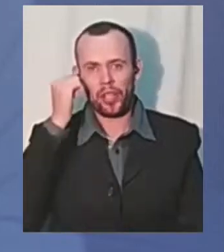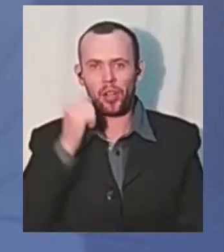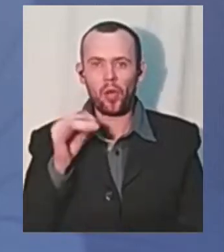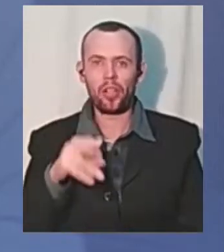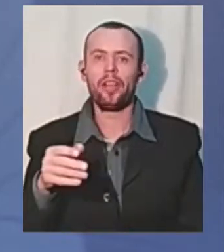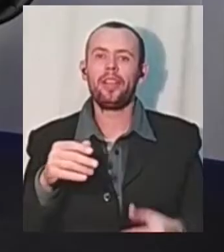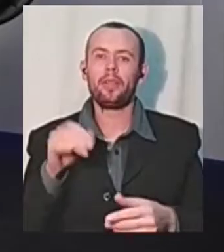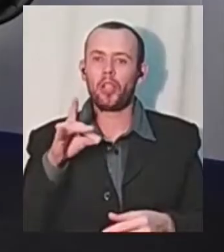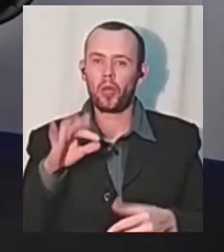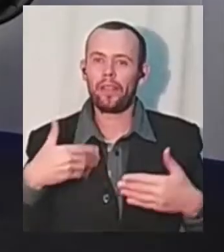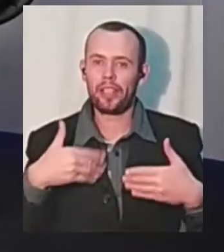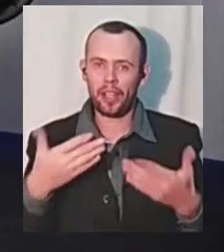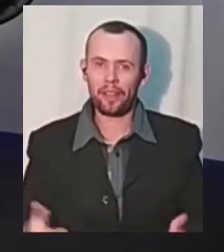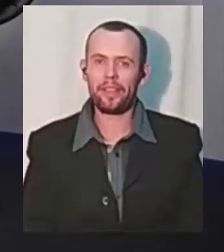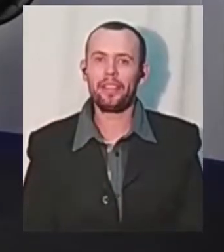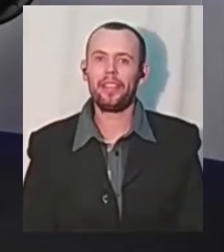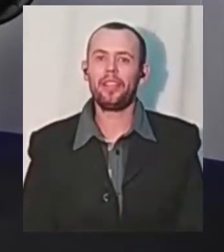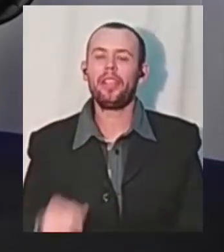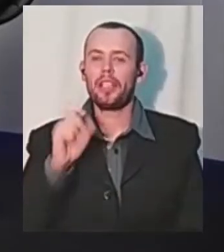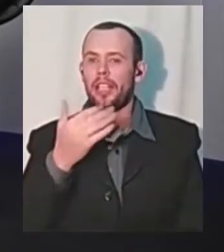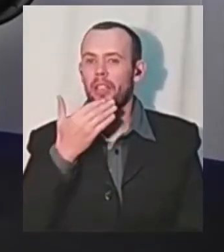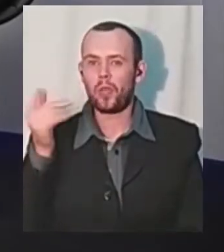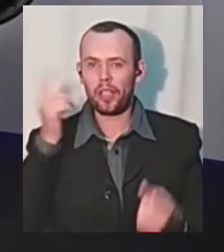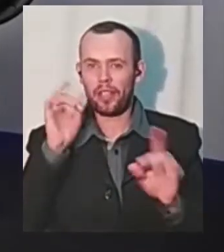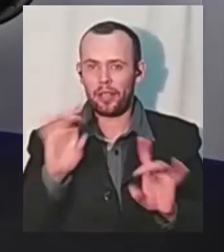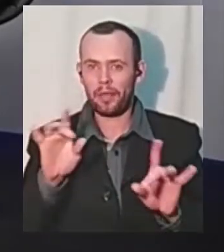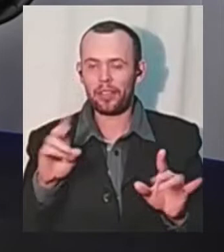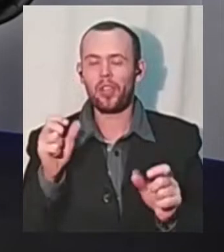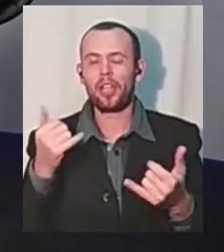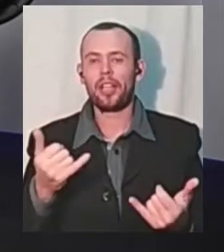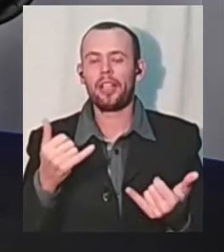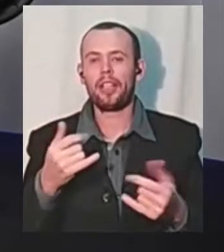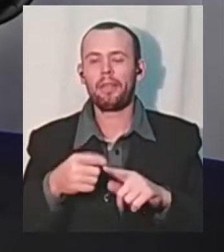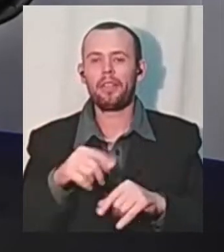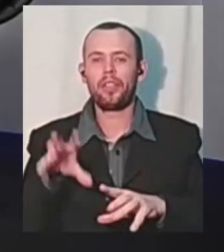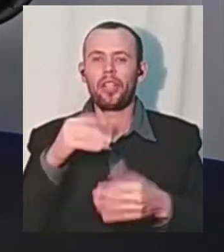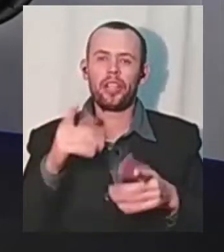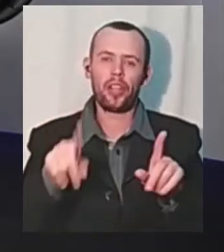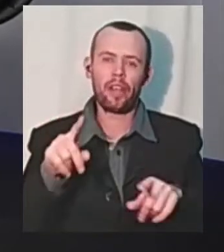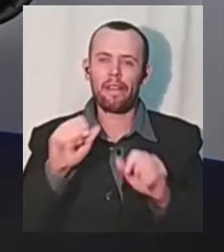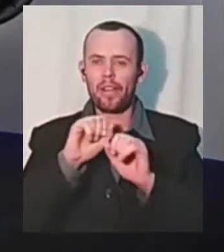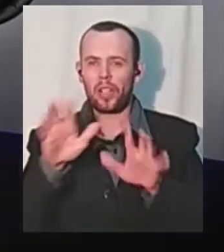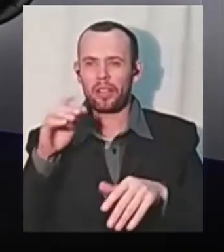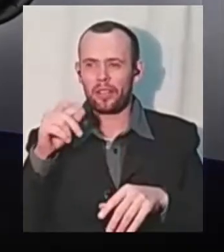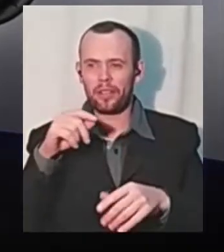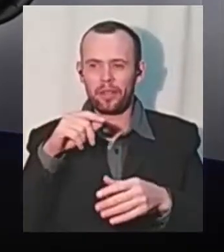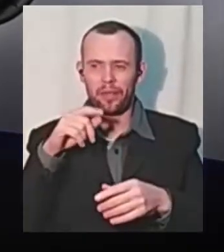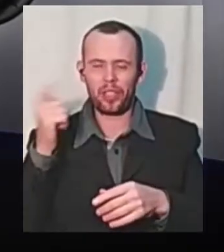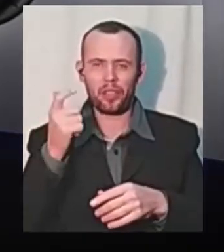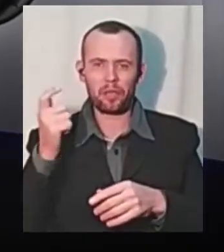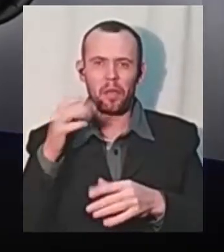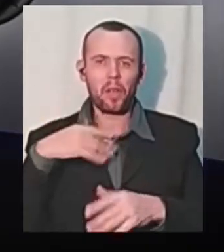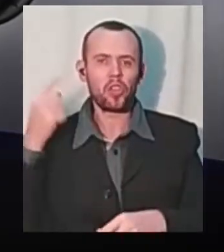Дмитро, вітаю вас. За останню інформацію від Наталії Мостовських, директорки департаменту міського господарства Одеської міської ради, ми почули